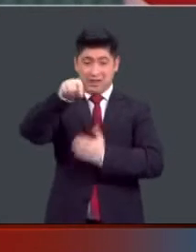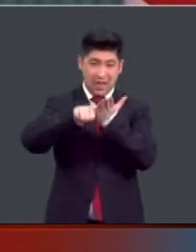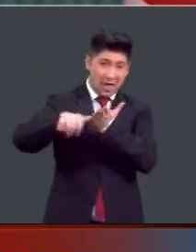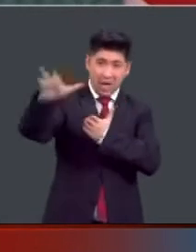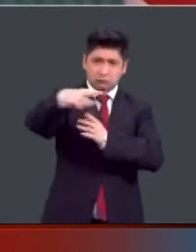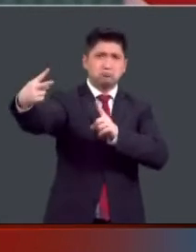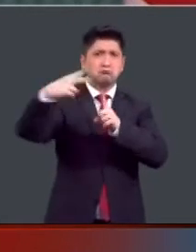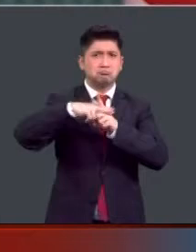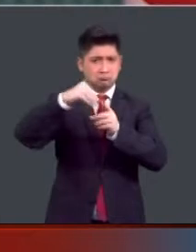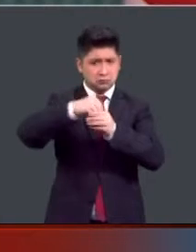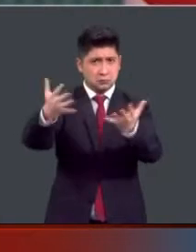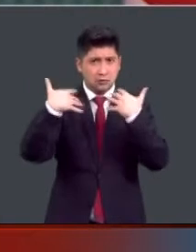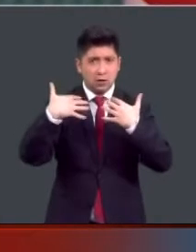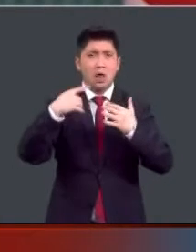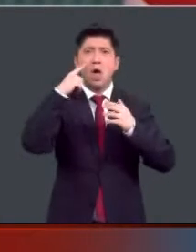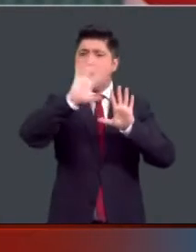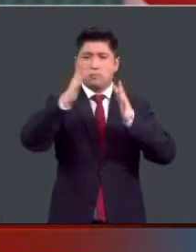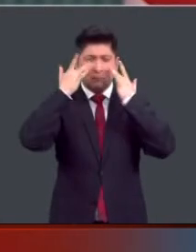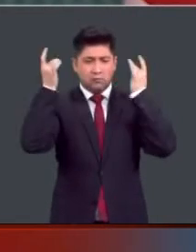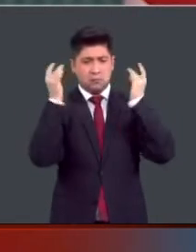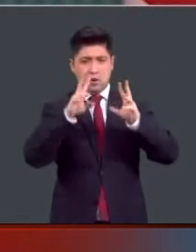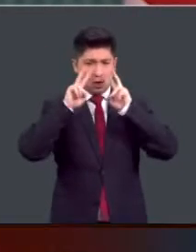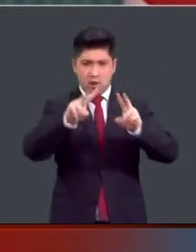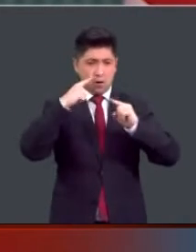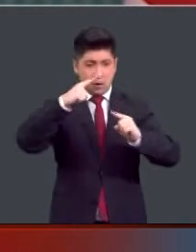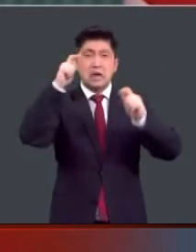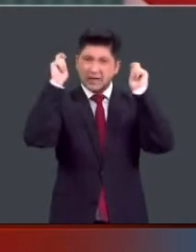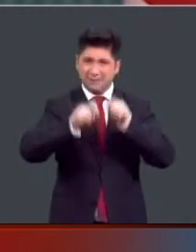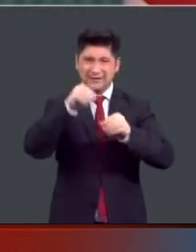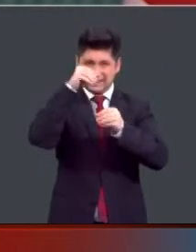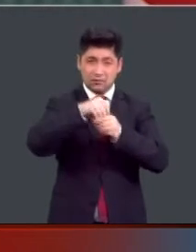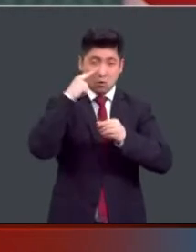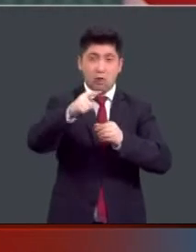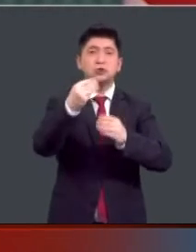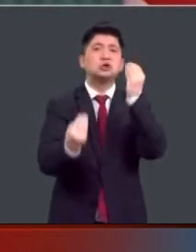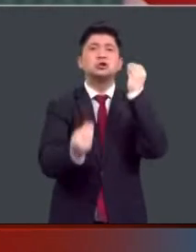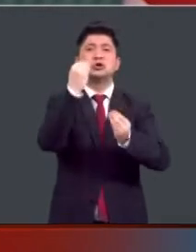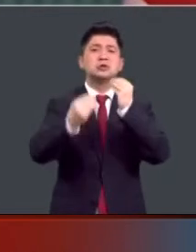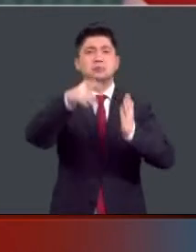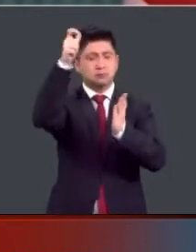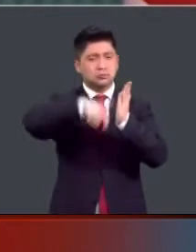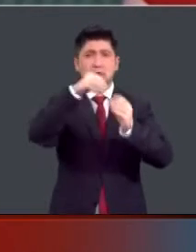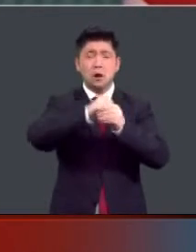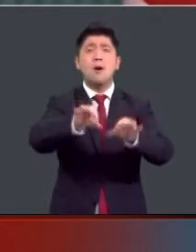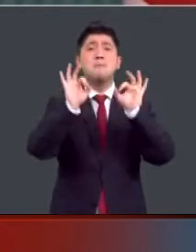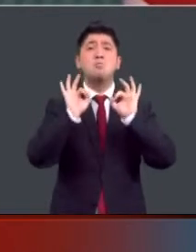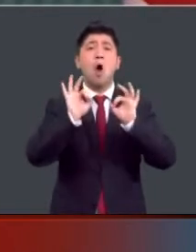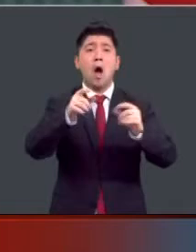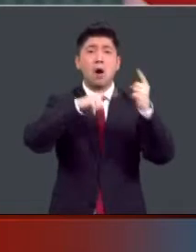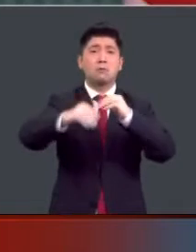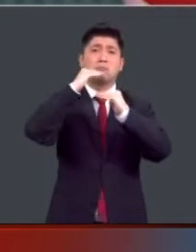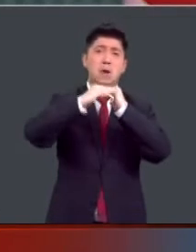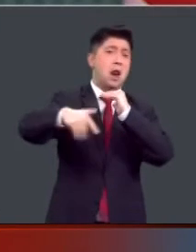tamamının katılımıyla şeffaf bir şekilde gerçekleştirilmesi ortaya çıkan metinde mutlaka